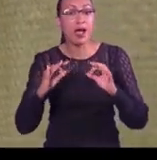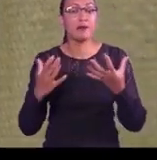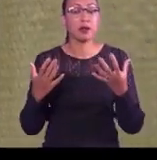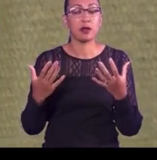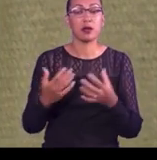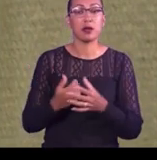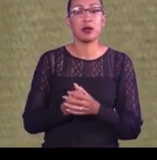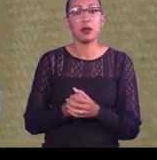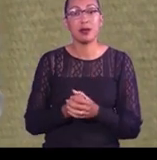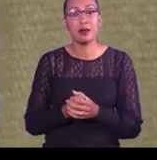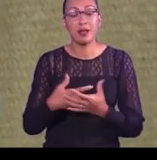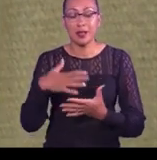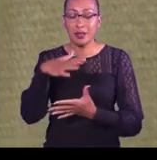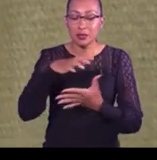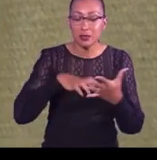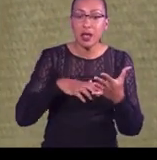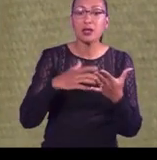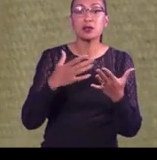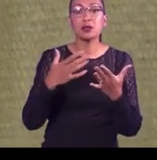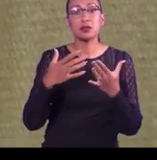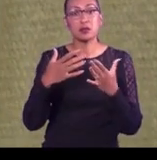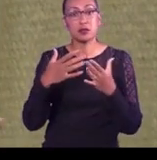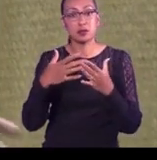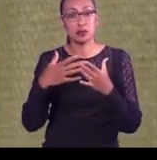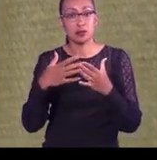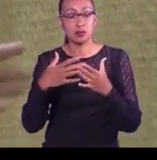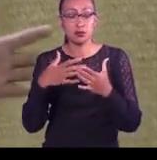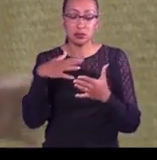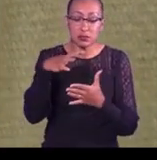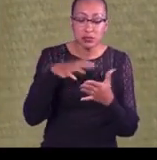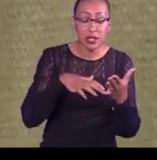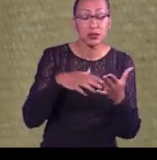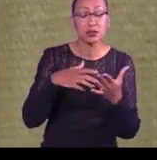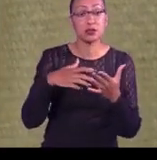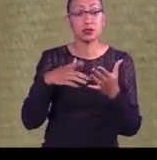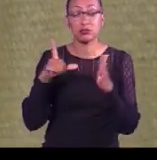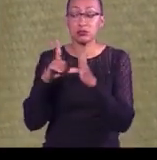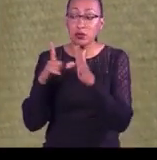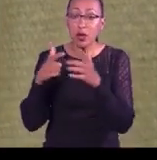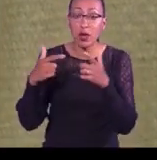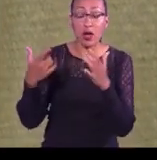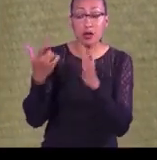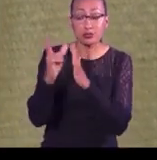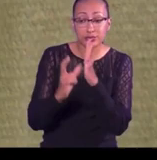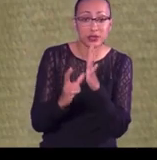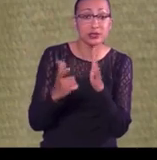transmissions des textes réglementaires ou des ordonnances par l'État. On vit ça depuis des années.